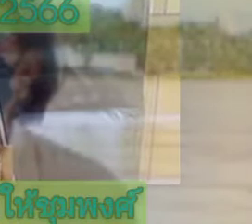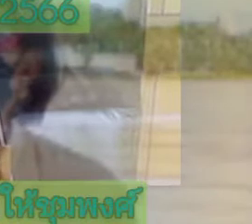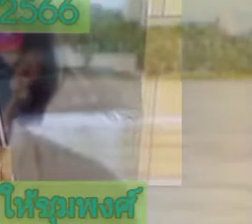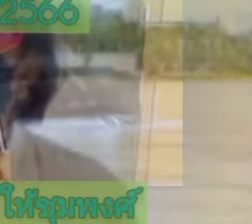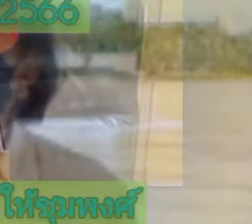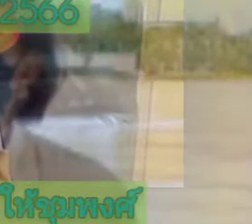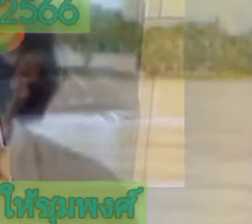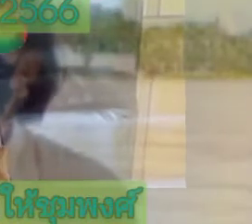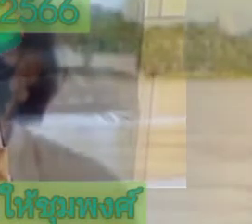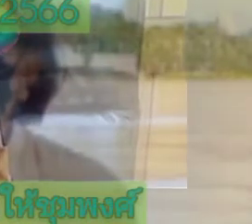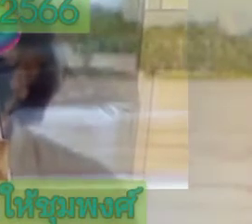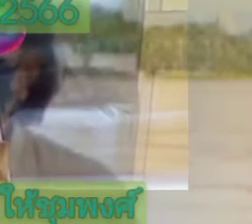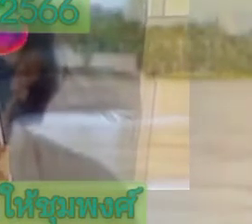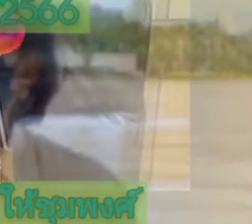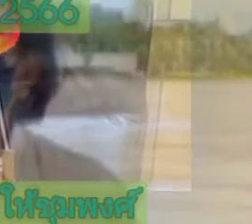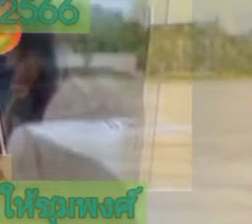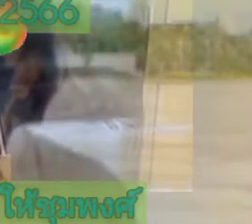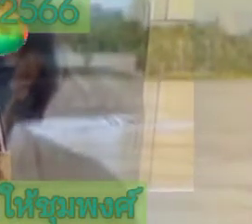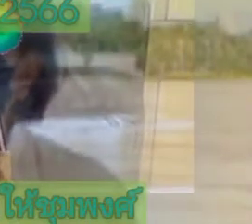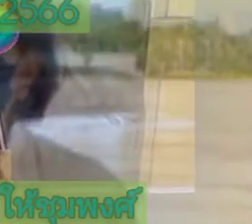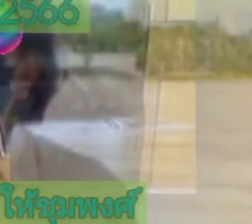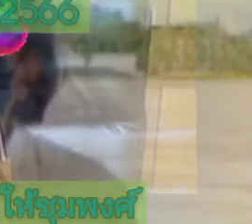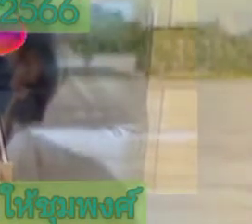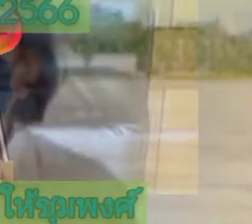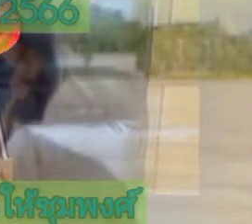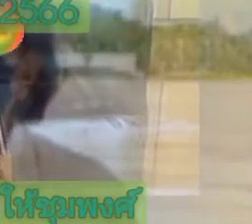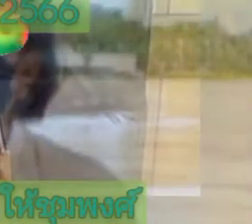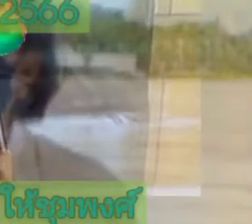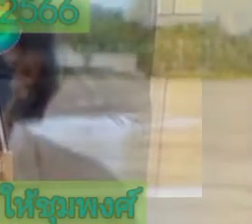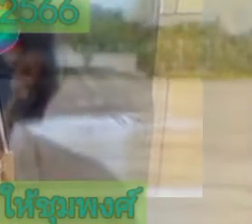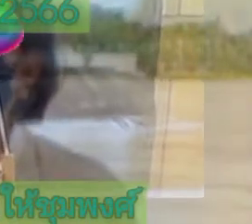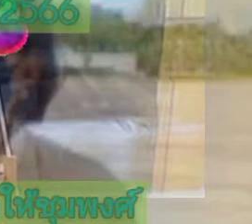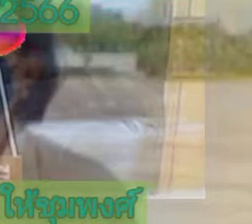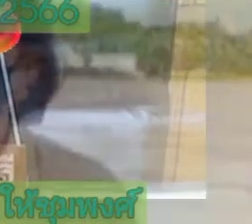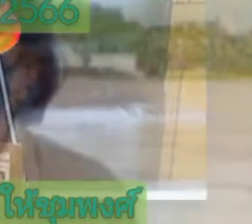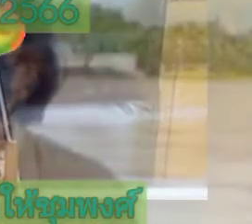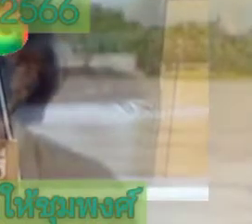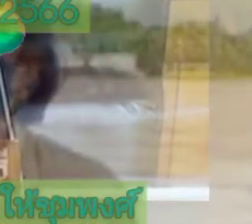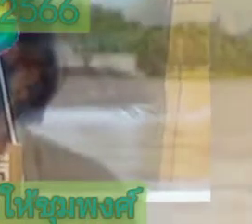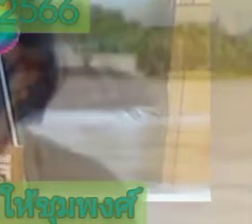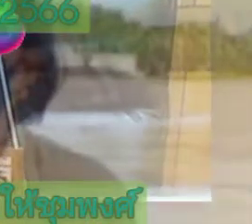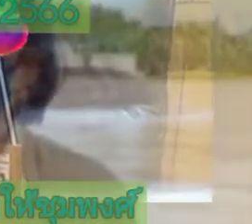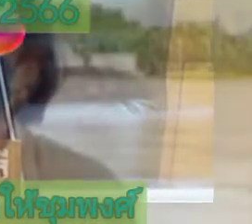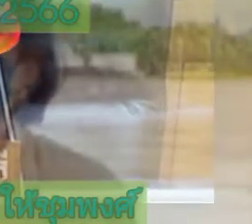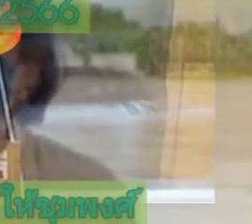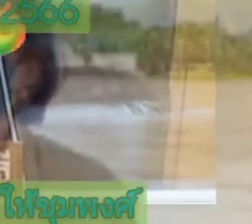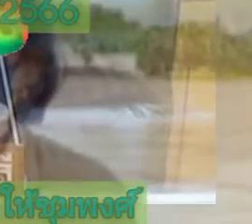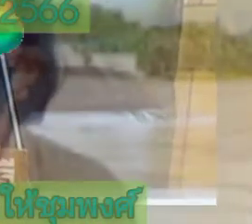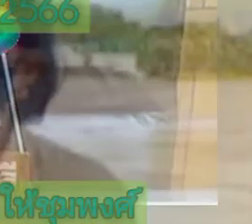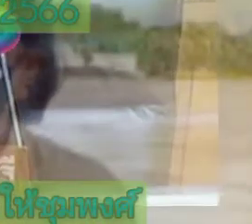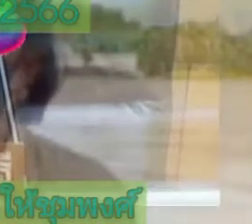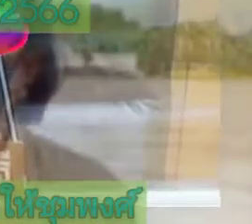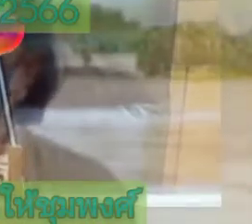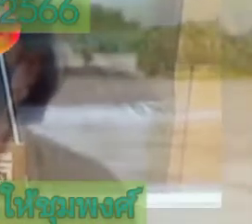ฉุกเฉินแล้วยังเติมงบประมาณให้กับจังหวัดกลุ่มจังหวัดบูรณาการในการในกรณีที่ขาดเหลือขาดได้เพียงพอสำหรับโครงการสำคัญเวลาผมไปเยือนไปเยี่ยม